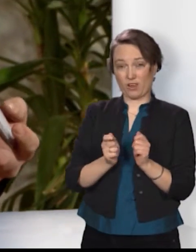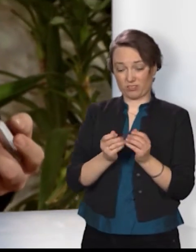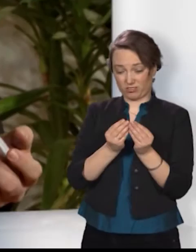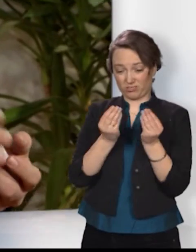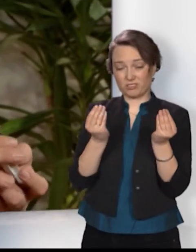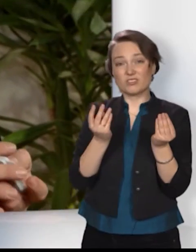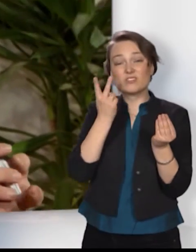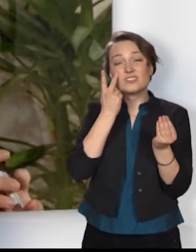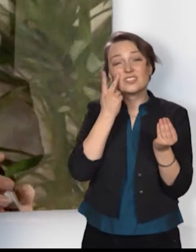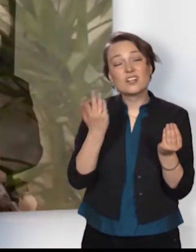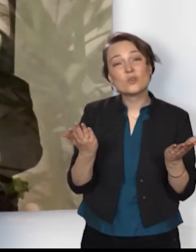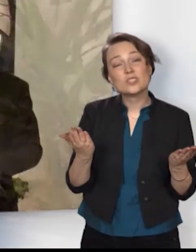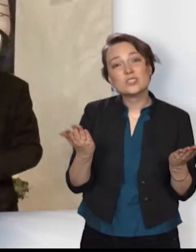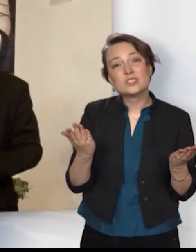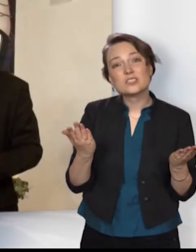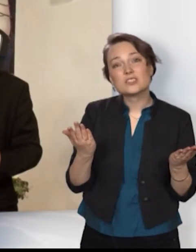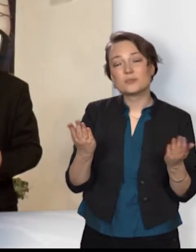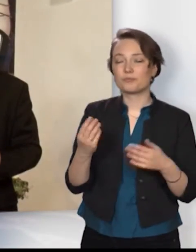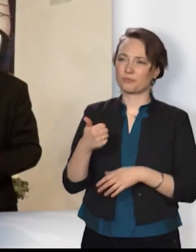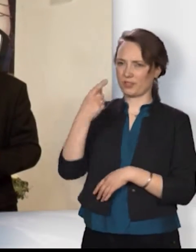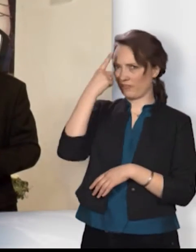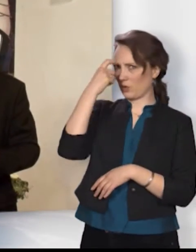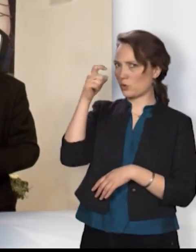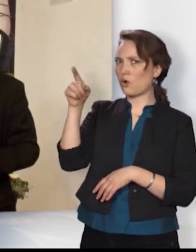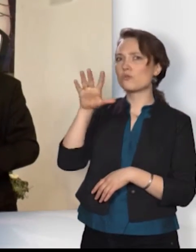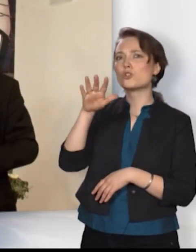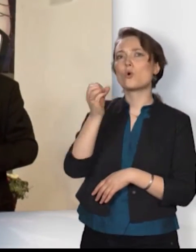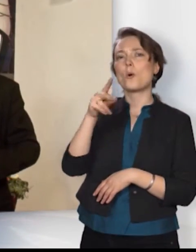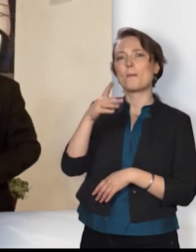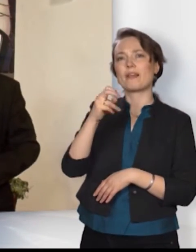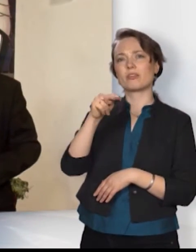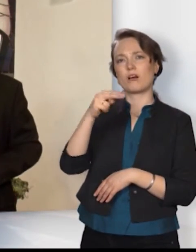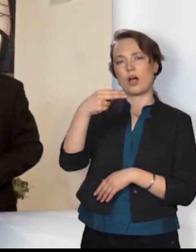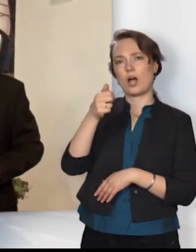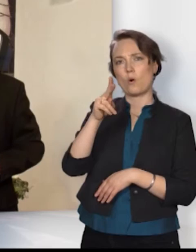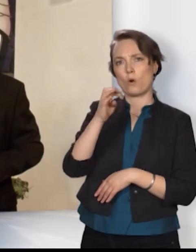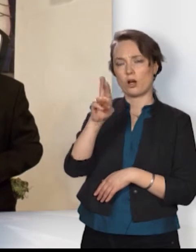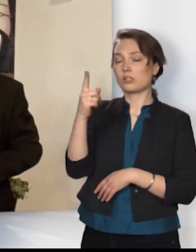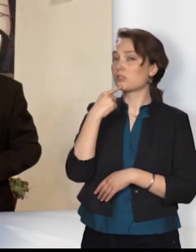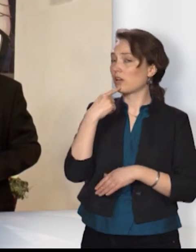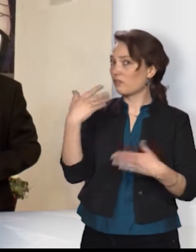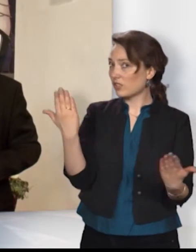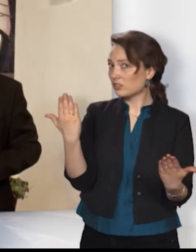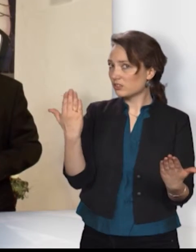Wie sagt Arthur Schopenhauer? Das Schicksal mischt die Karten und wir spielen. Stimmt das?